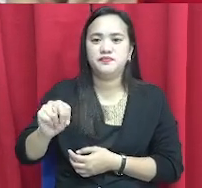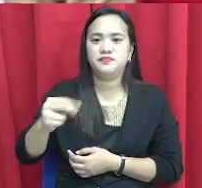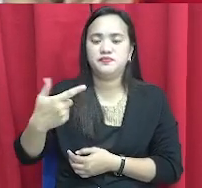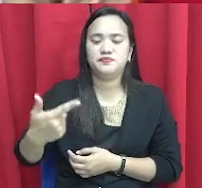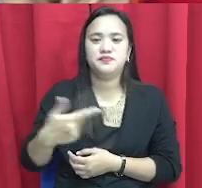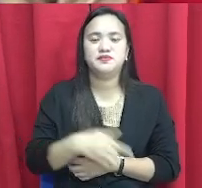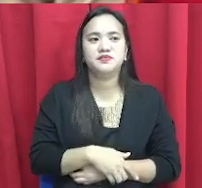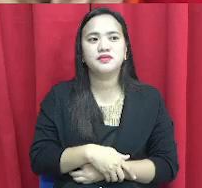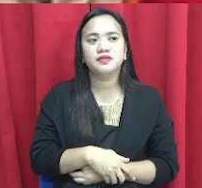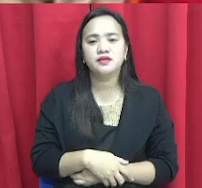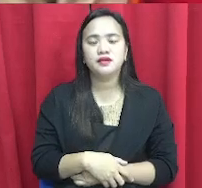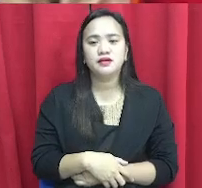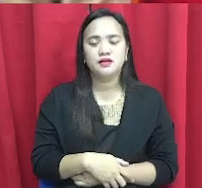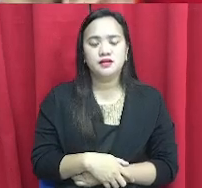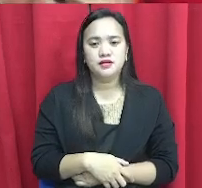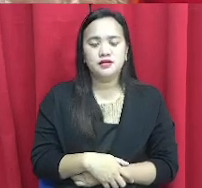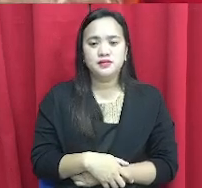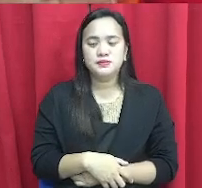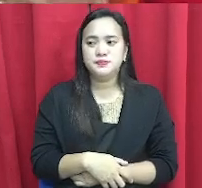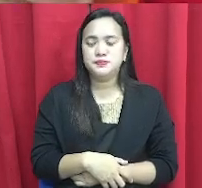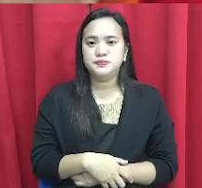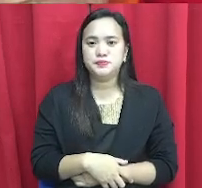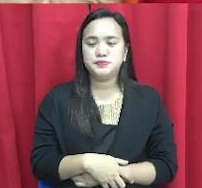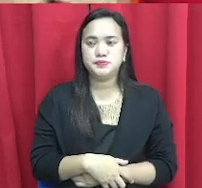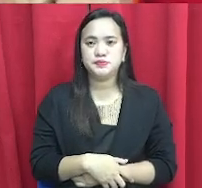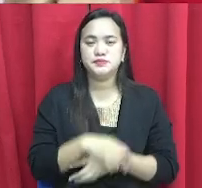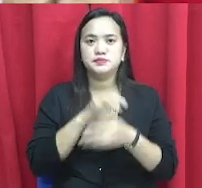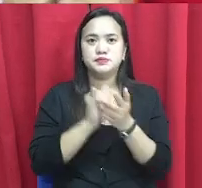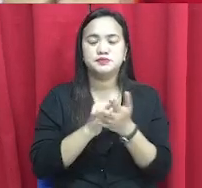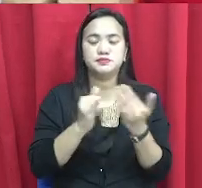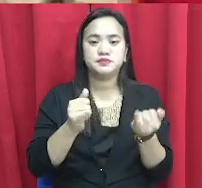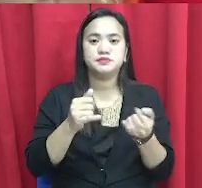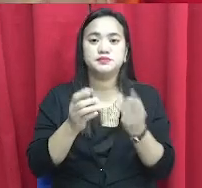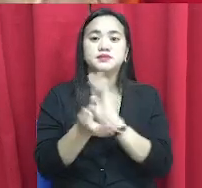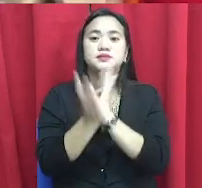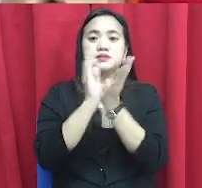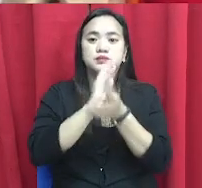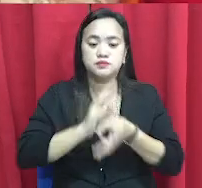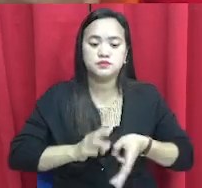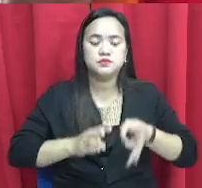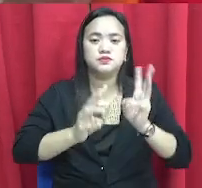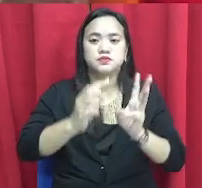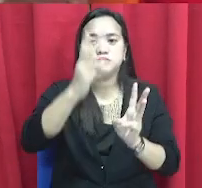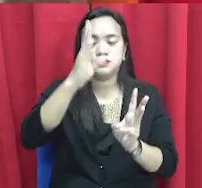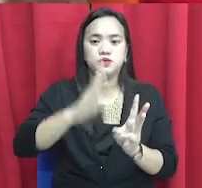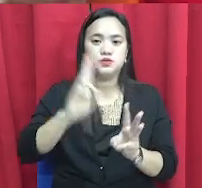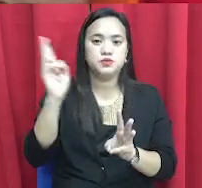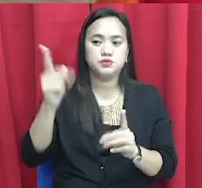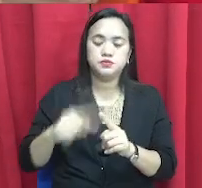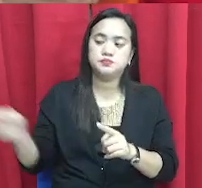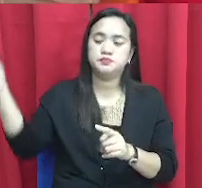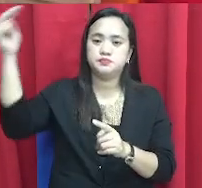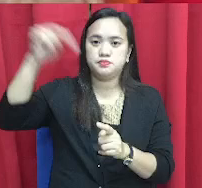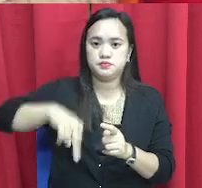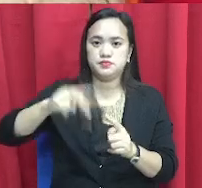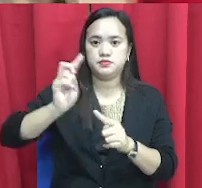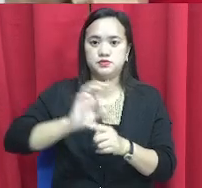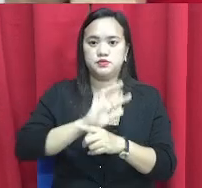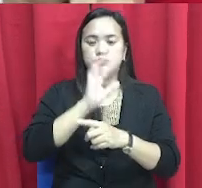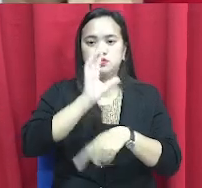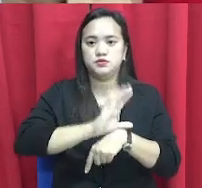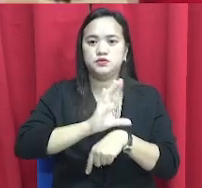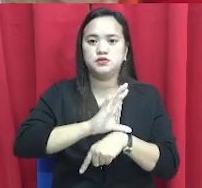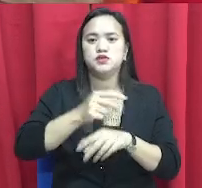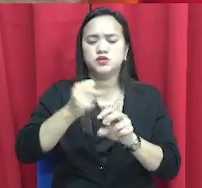Cesar nakita ko po Ngayon na Sila po ang naging daan at ginamit ng Pon para makarating ako dito sa church So walang